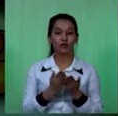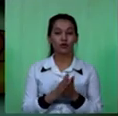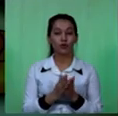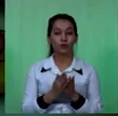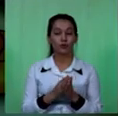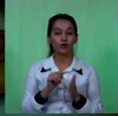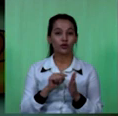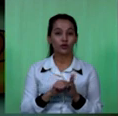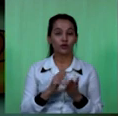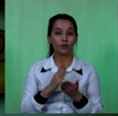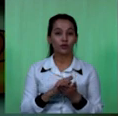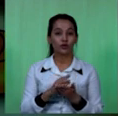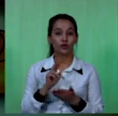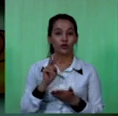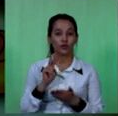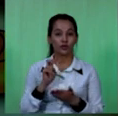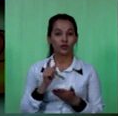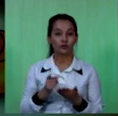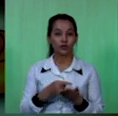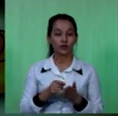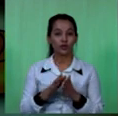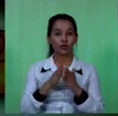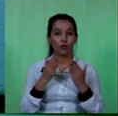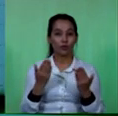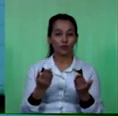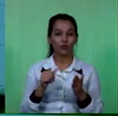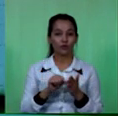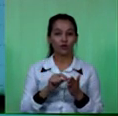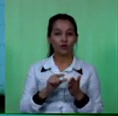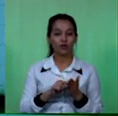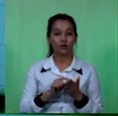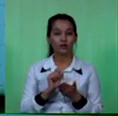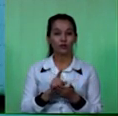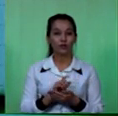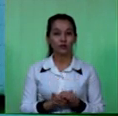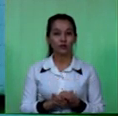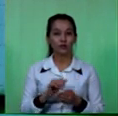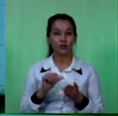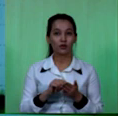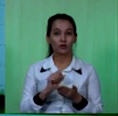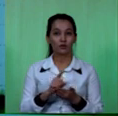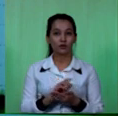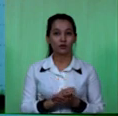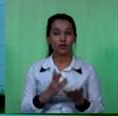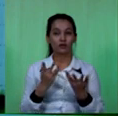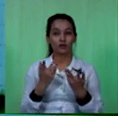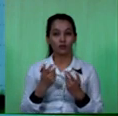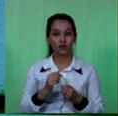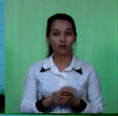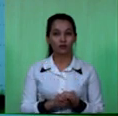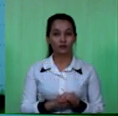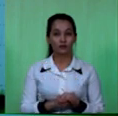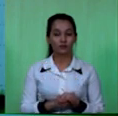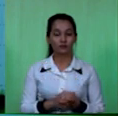Darslikning 200-betida berilgan 6 va 7 topshiriqlar. 6 misol hisoblang.